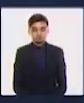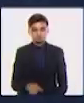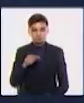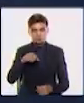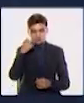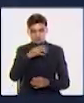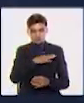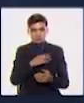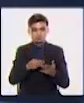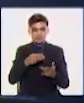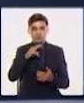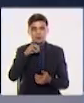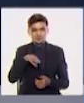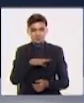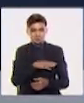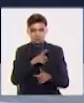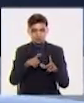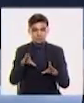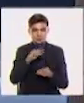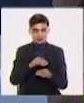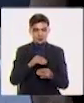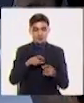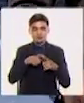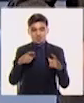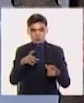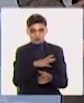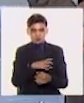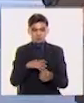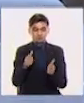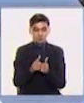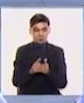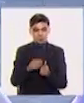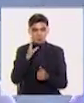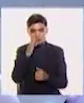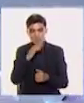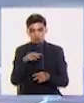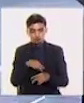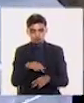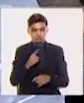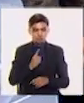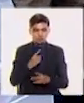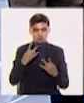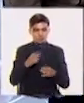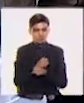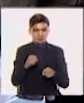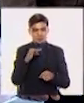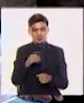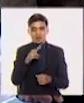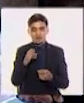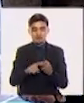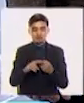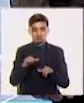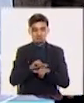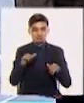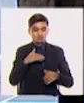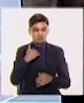Биыл ұлттық бірыңғай тест тапсырған түлектерді жылдағыдай ғимарат алдында ата-аналардың күтіп тұруына болмайды. Мұндай шешім қауіпті індеттің таралуына жол бермеу үшін